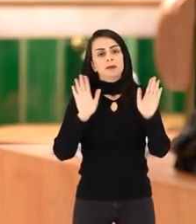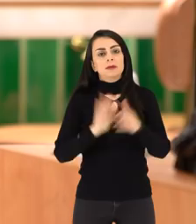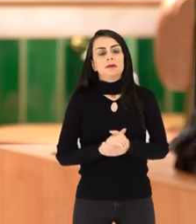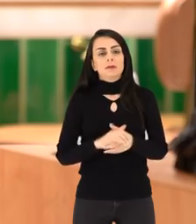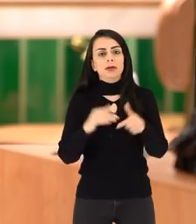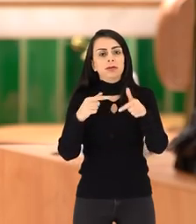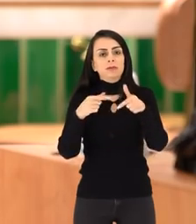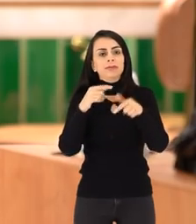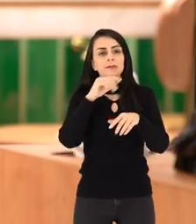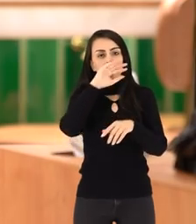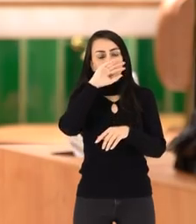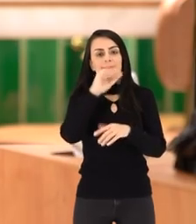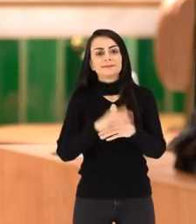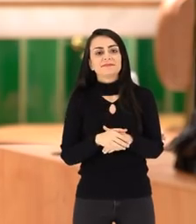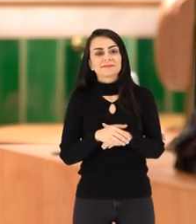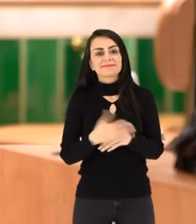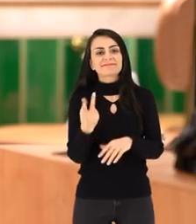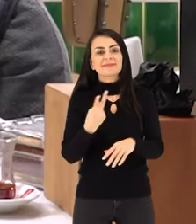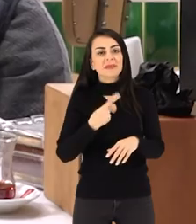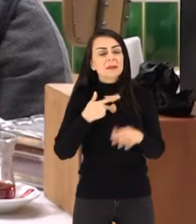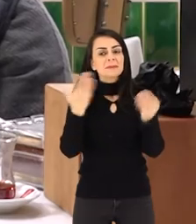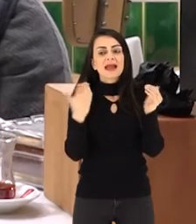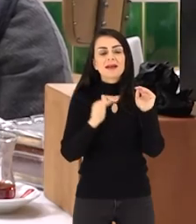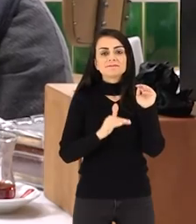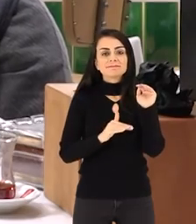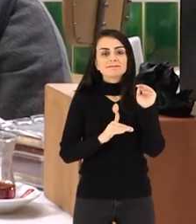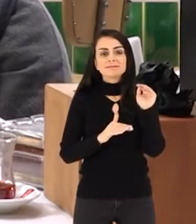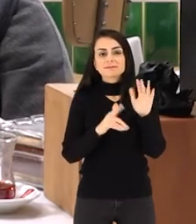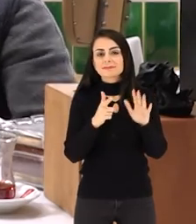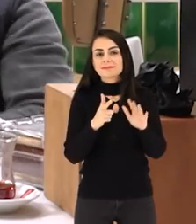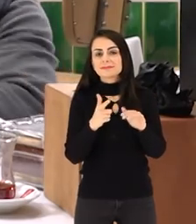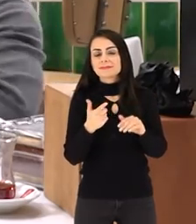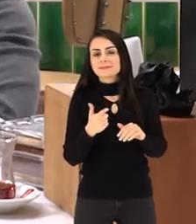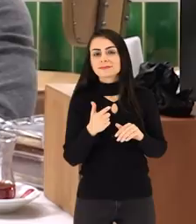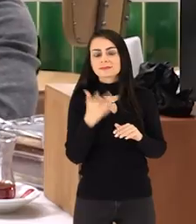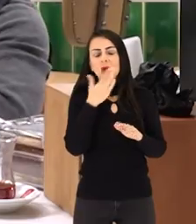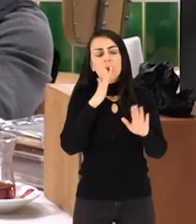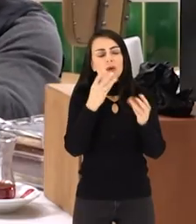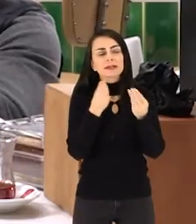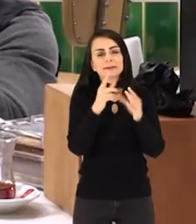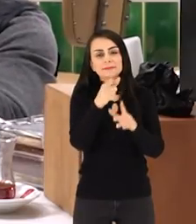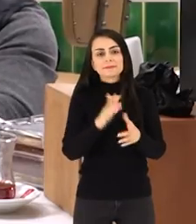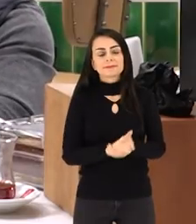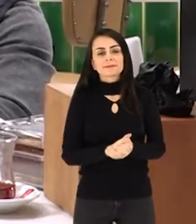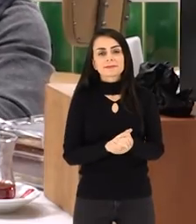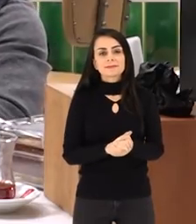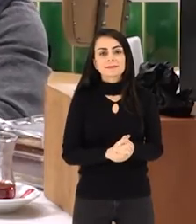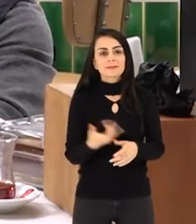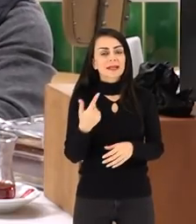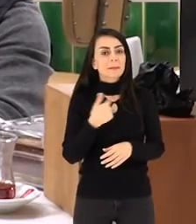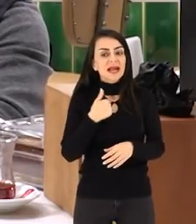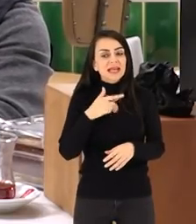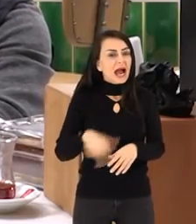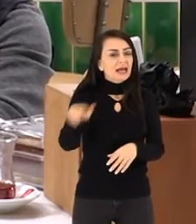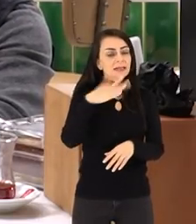diye uyuyamayacağım ya. Böyle saçma sapan. Benimki de hayat değil be Ebru. Yok iyi. Valla. Yok iyi. Peki asıl bence herkesin